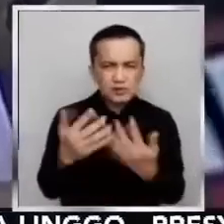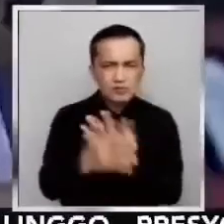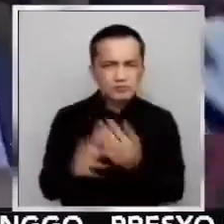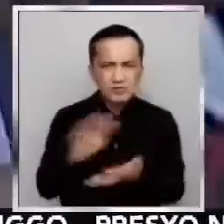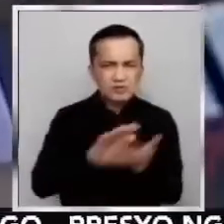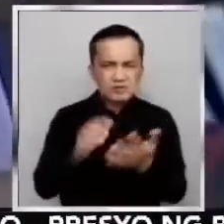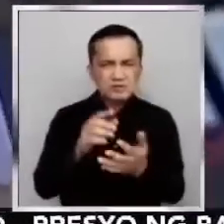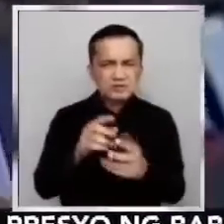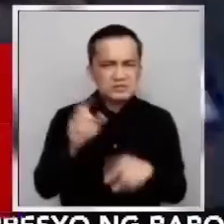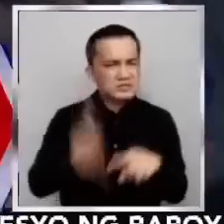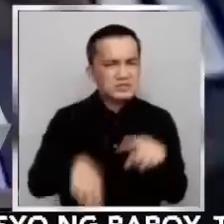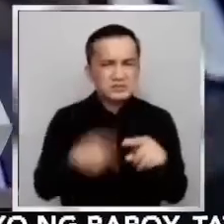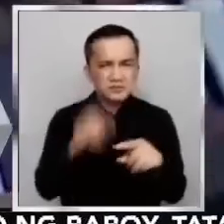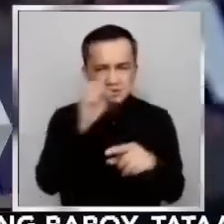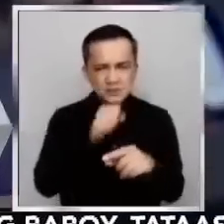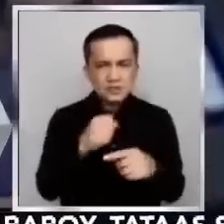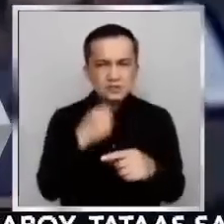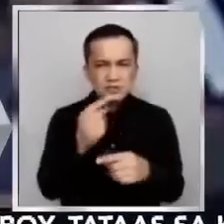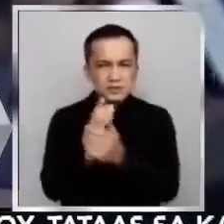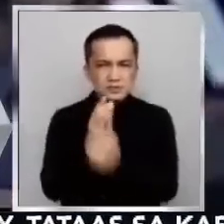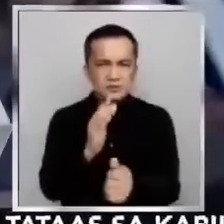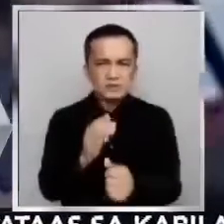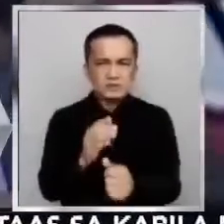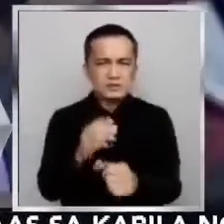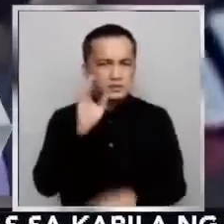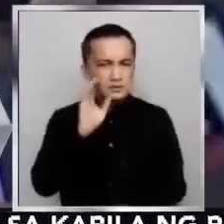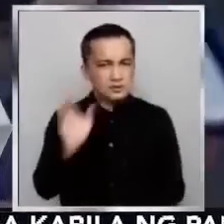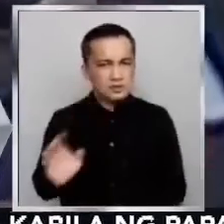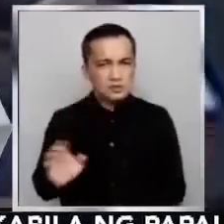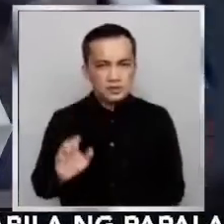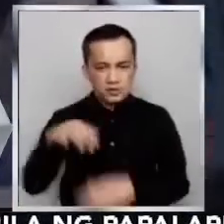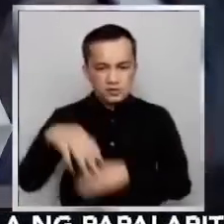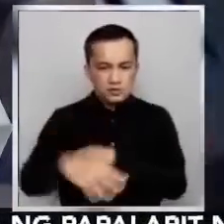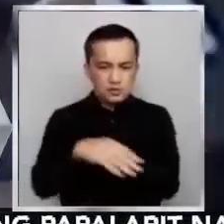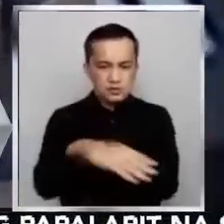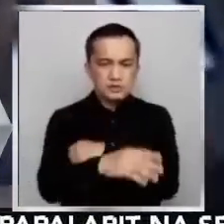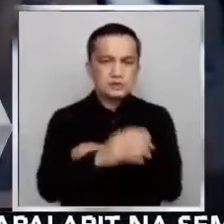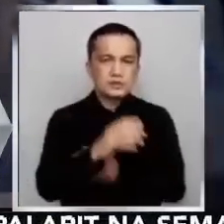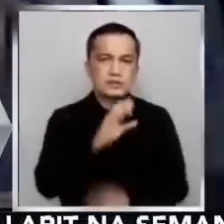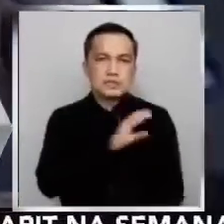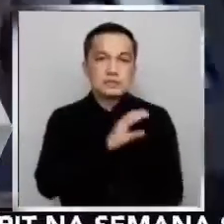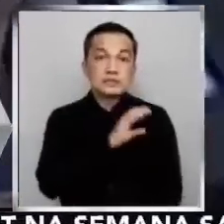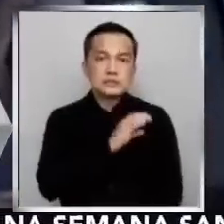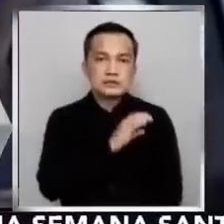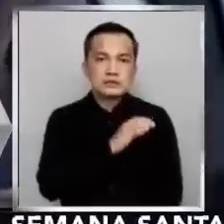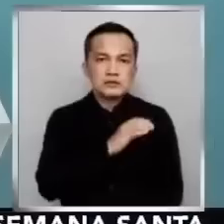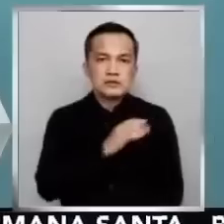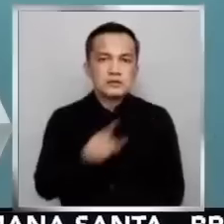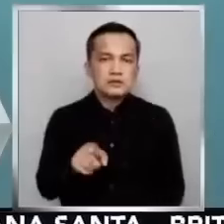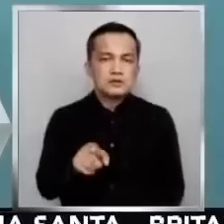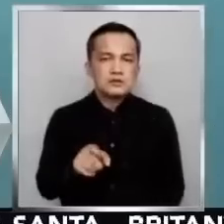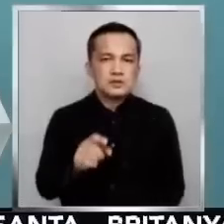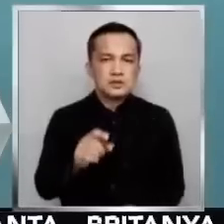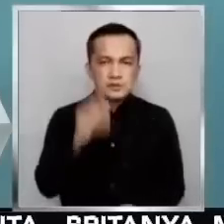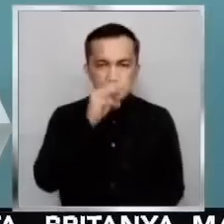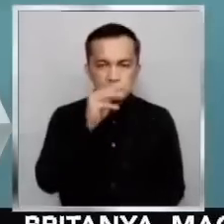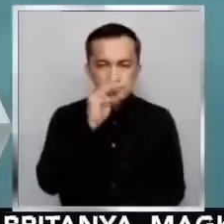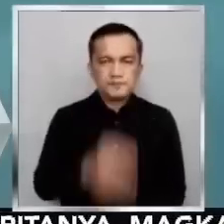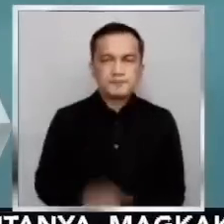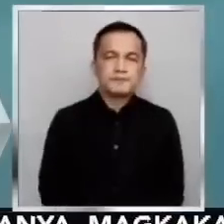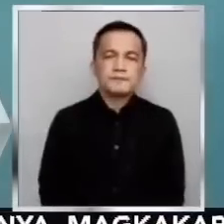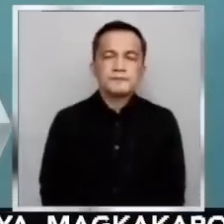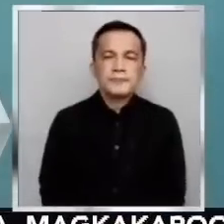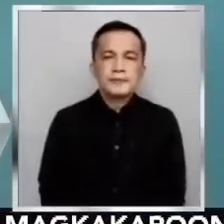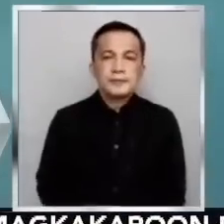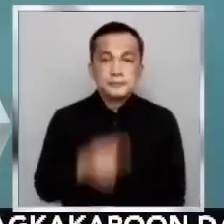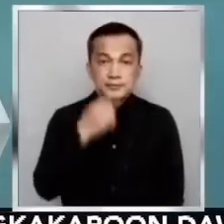is something extraordinary yung wave characteristics ng Mindoro. Ayon sa Coast Guard,